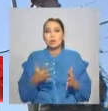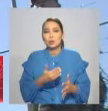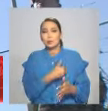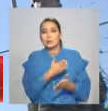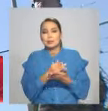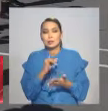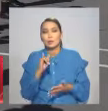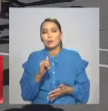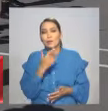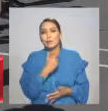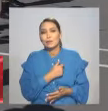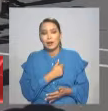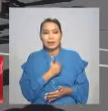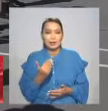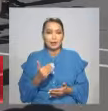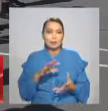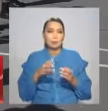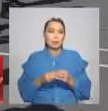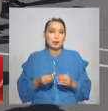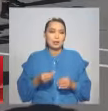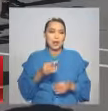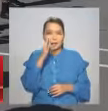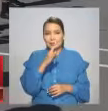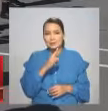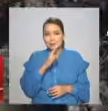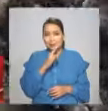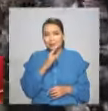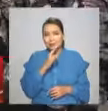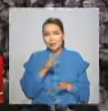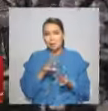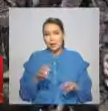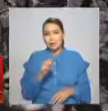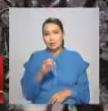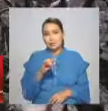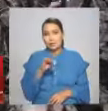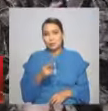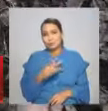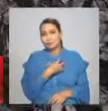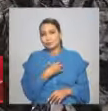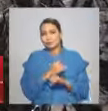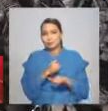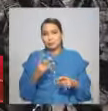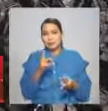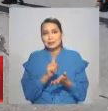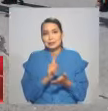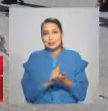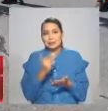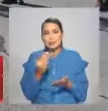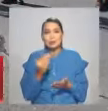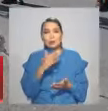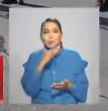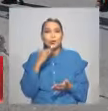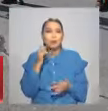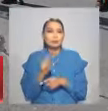и у военно-промышленного комплекса Казахстана, считает мажилисмен Айдос Сарым. Теперь важно развивать его с учетом тех задач,